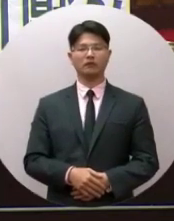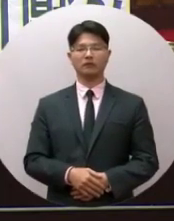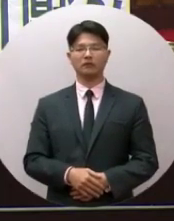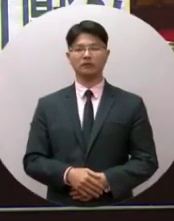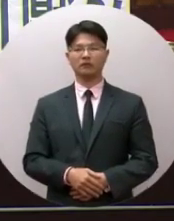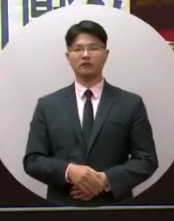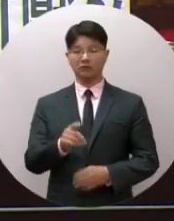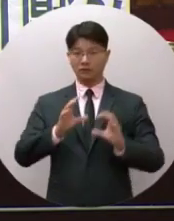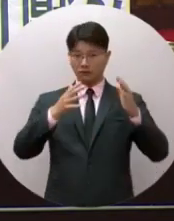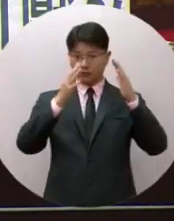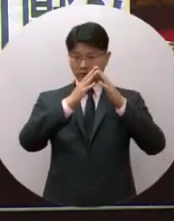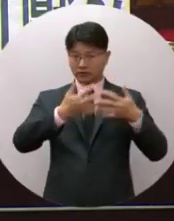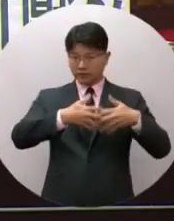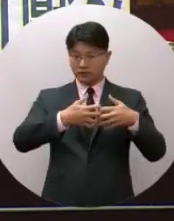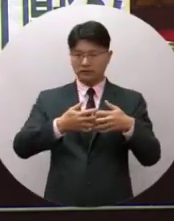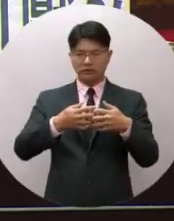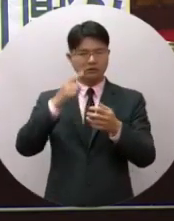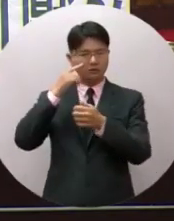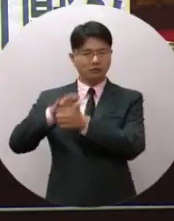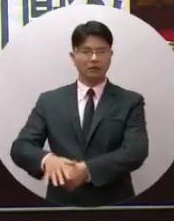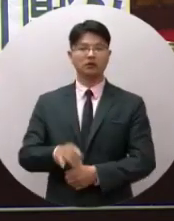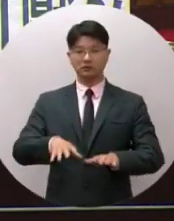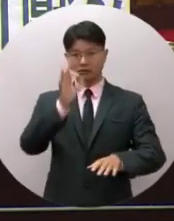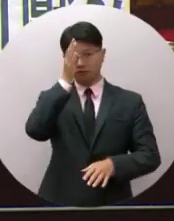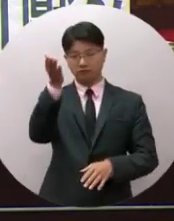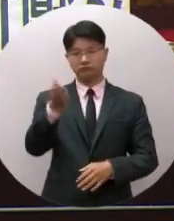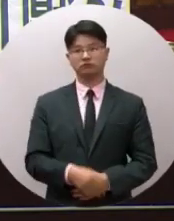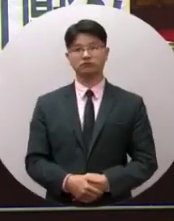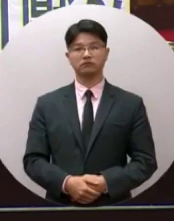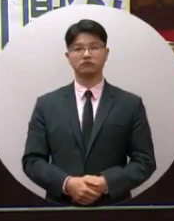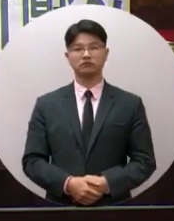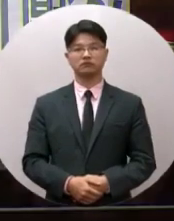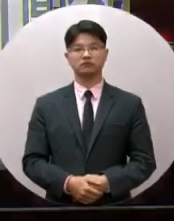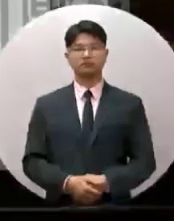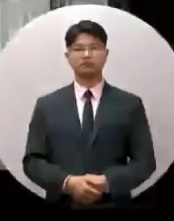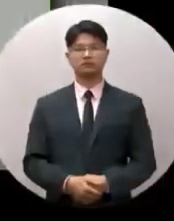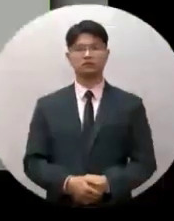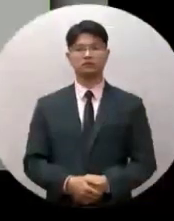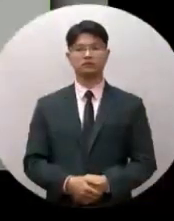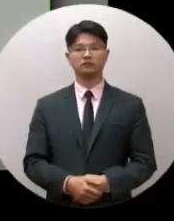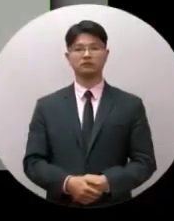国家机器打压。来，我们听一下。 记下来，那龙总，我们就记下来。